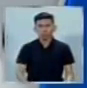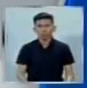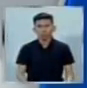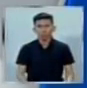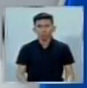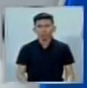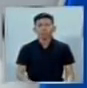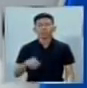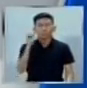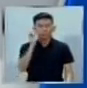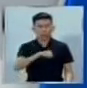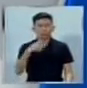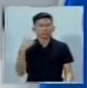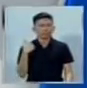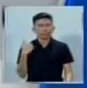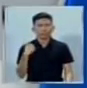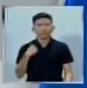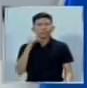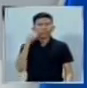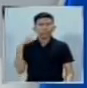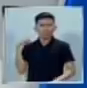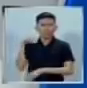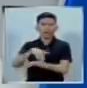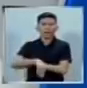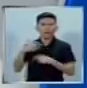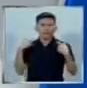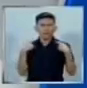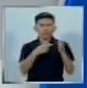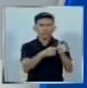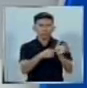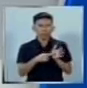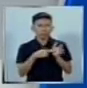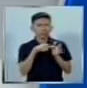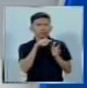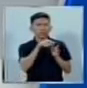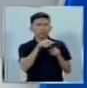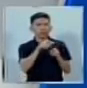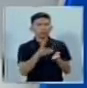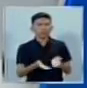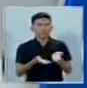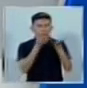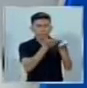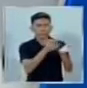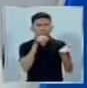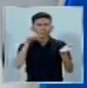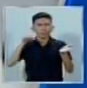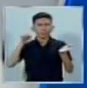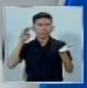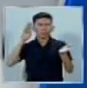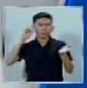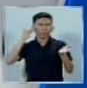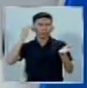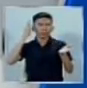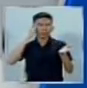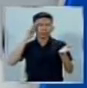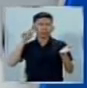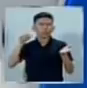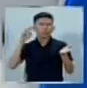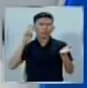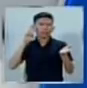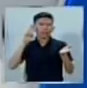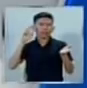Yes, Vicky, kahapon ay kagabi ay merong petition itong si motion itong kampo nila Belmonte at ni Soto na ibaba